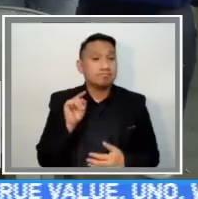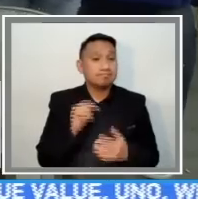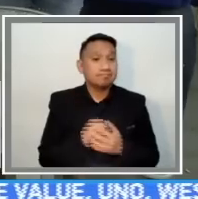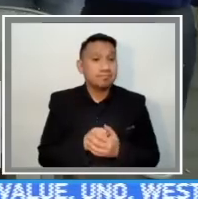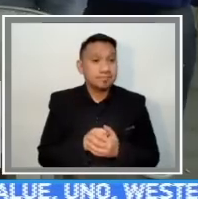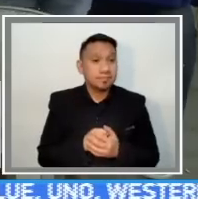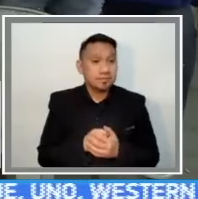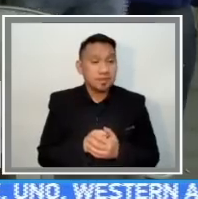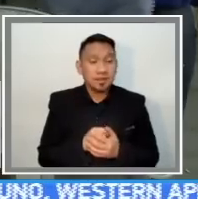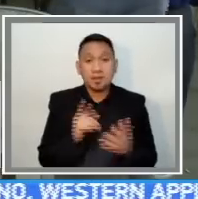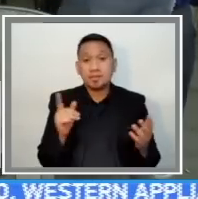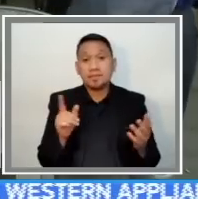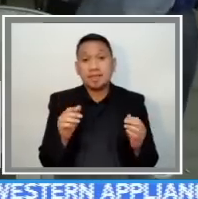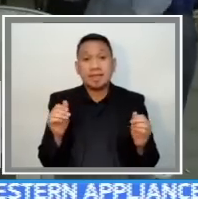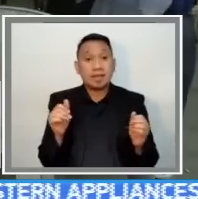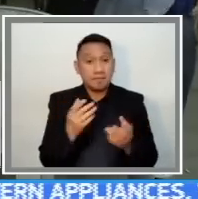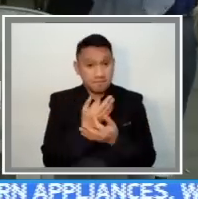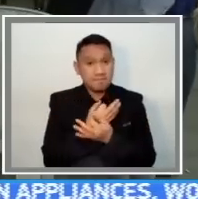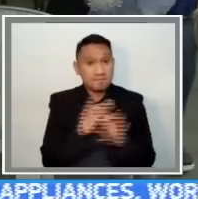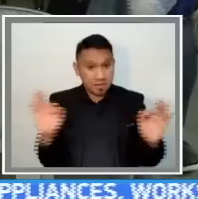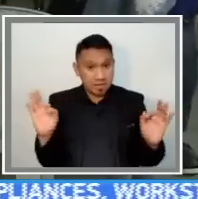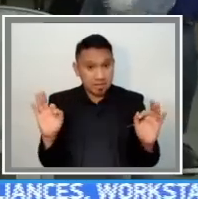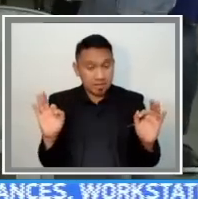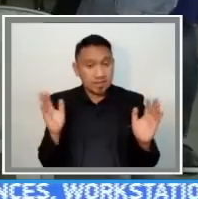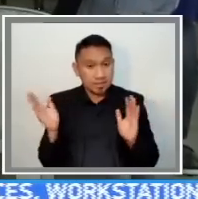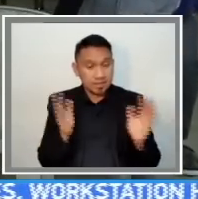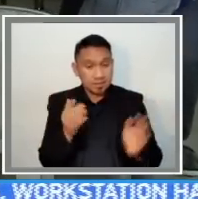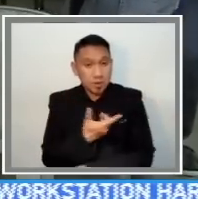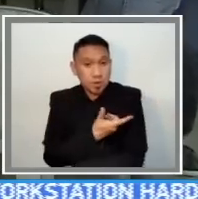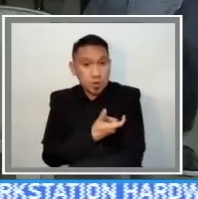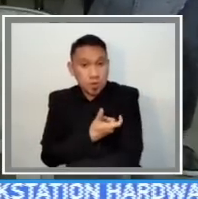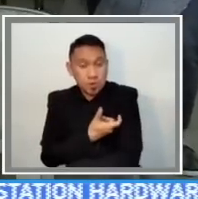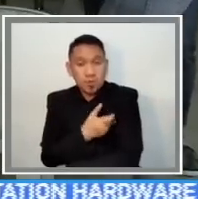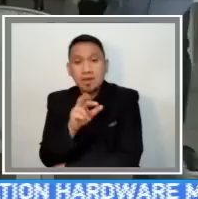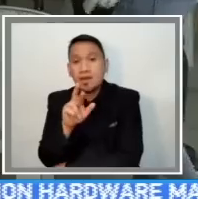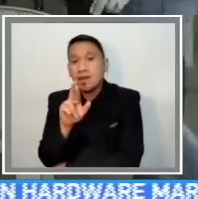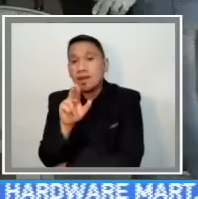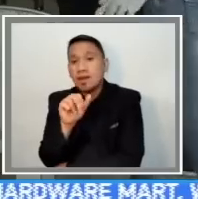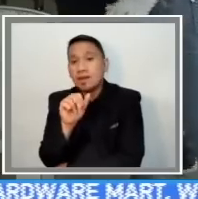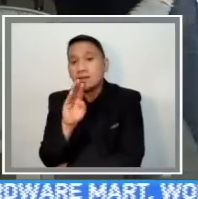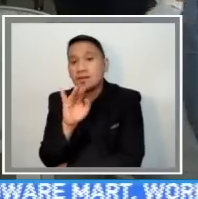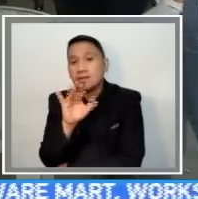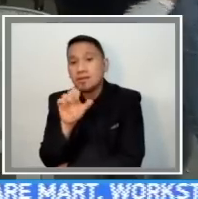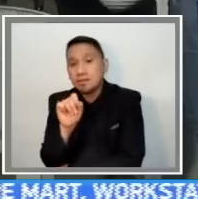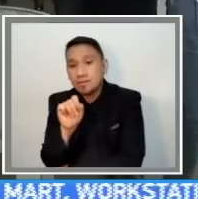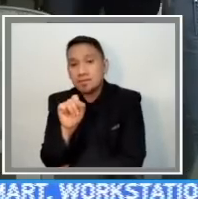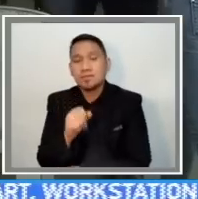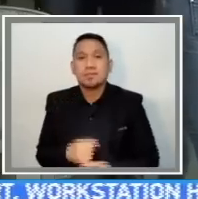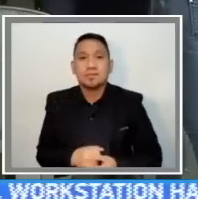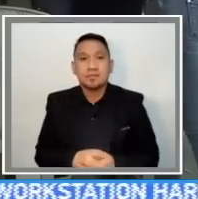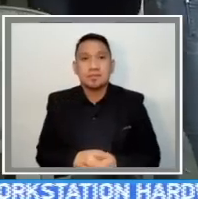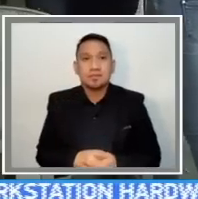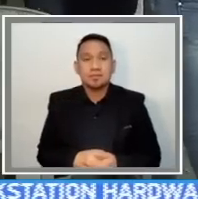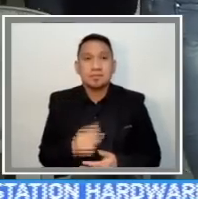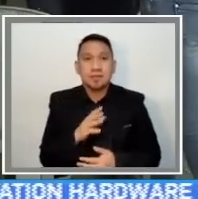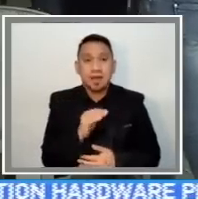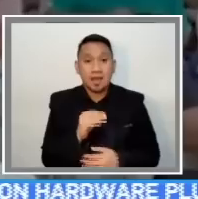Kani kasama sa libreng serbisyo ang bakuna contra rabies, microchipping